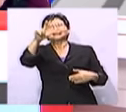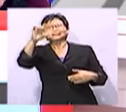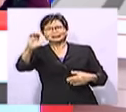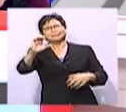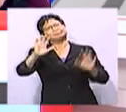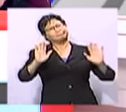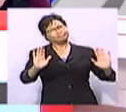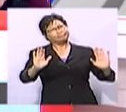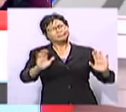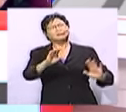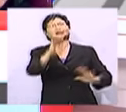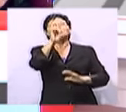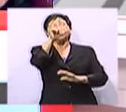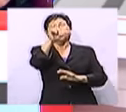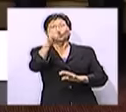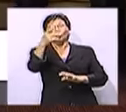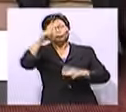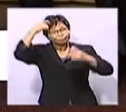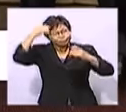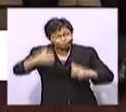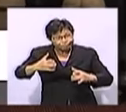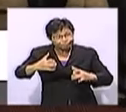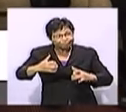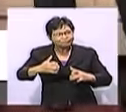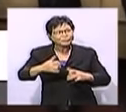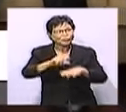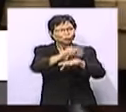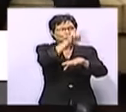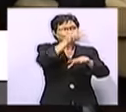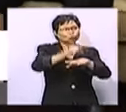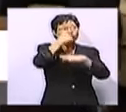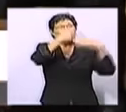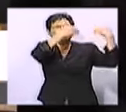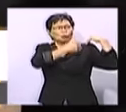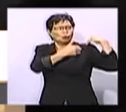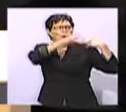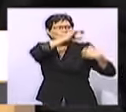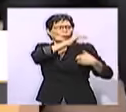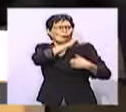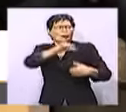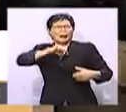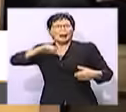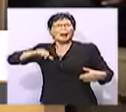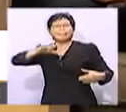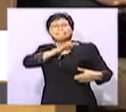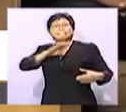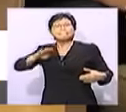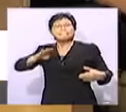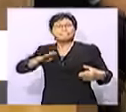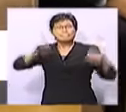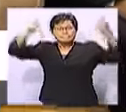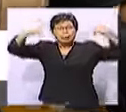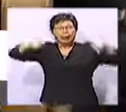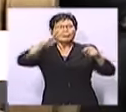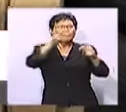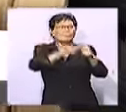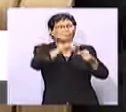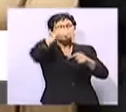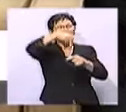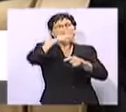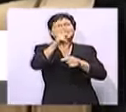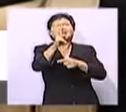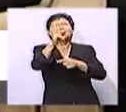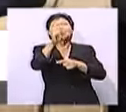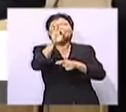GLC. Menurut Anthony Luke, keputusan itu juga digunapakai untuk jawatan pengerusi dan ahli lembaga pengarah Port Klang Free Zone PKFZ